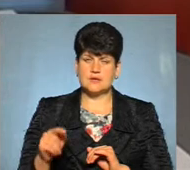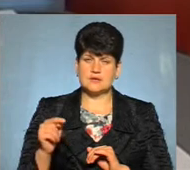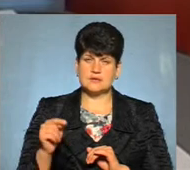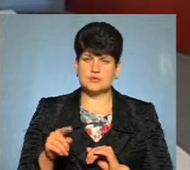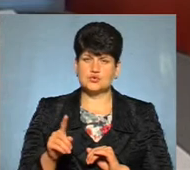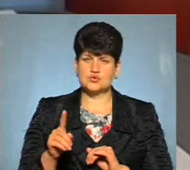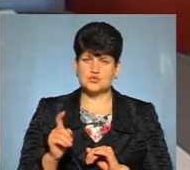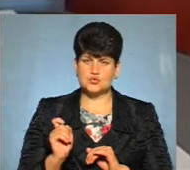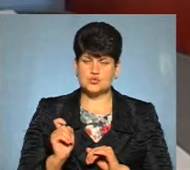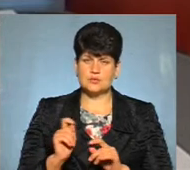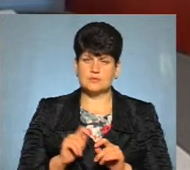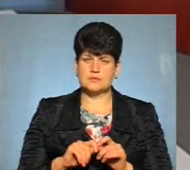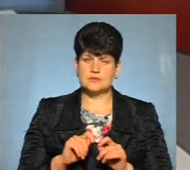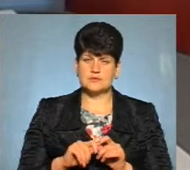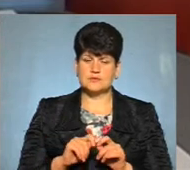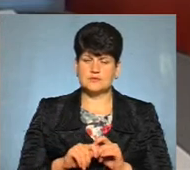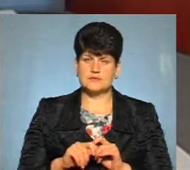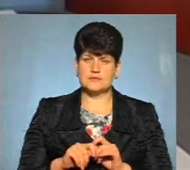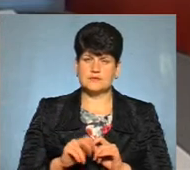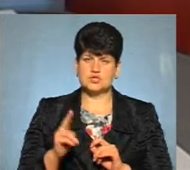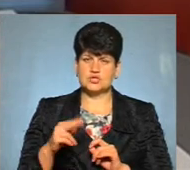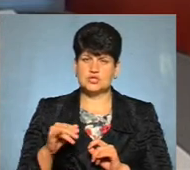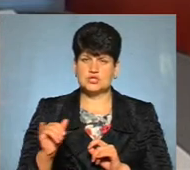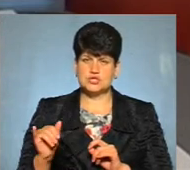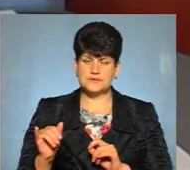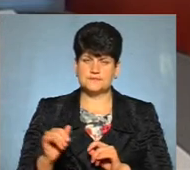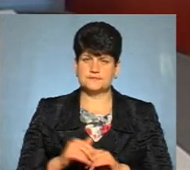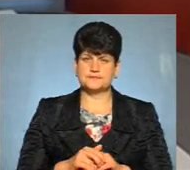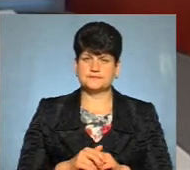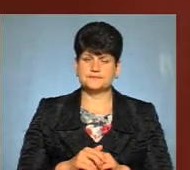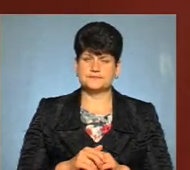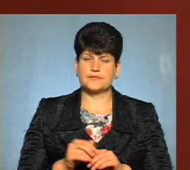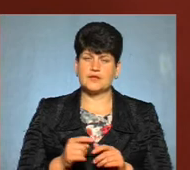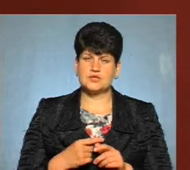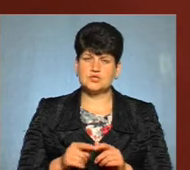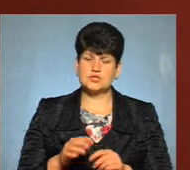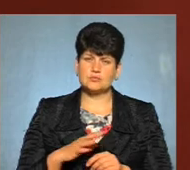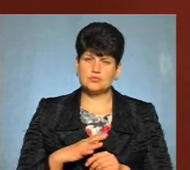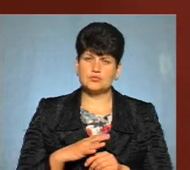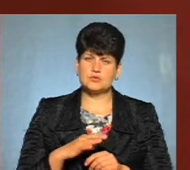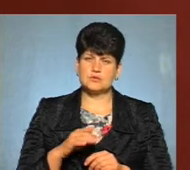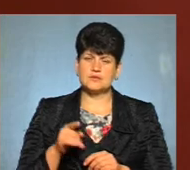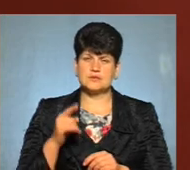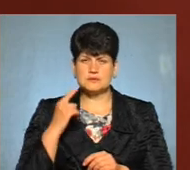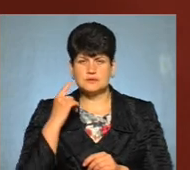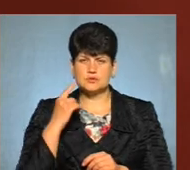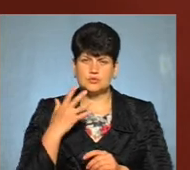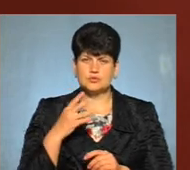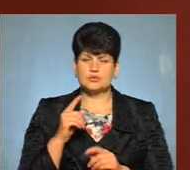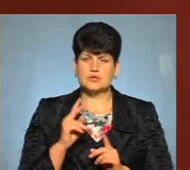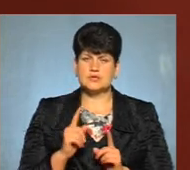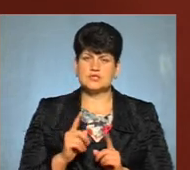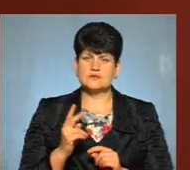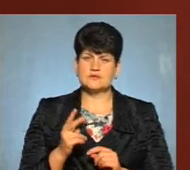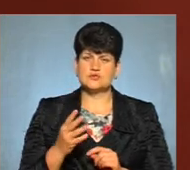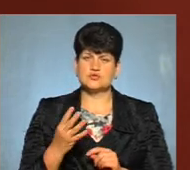1100 тестувалися на імуноглобуліни G. Чи були ви саме такі очікування, що лише 24